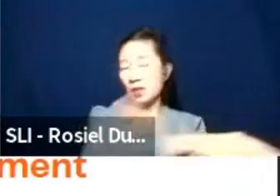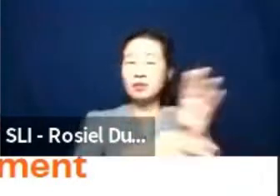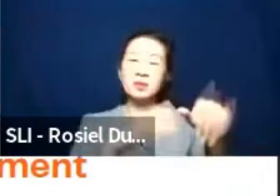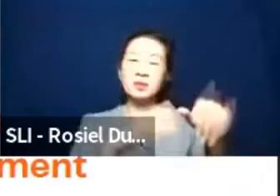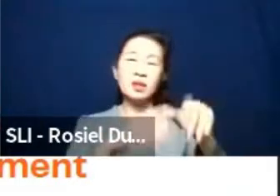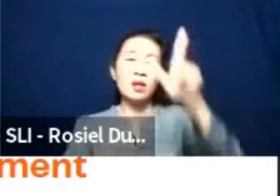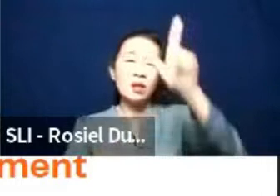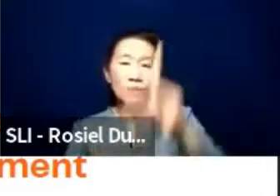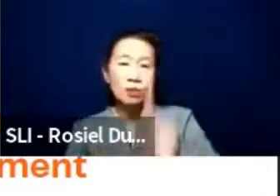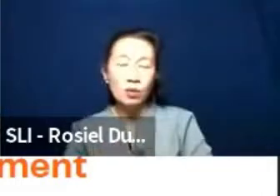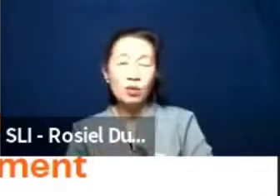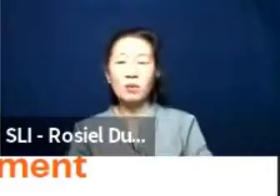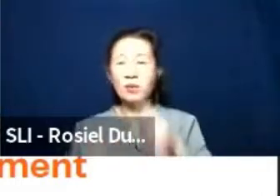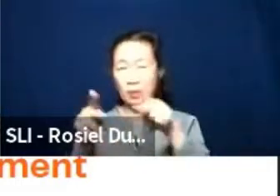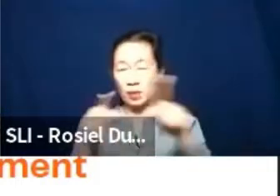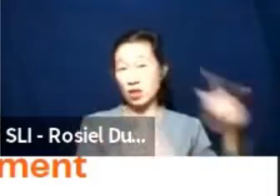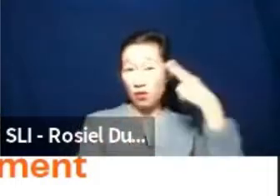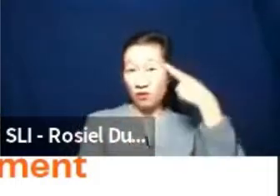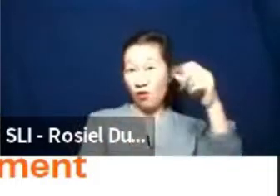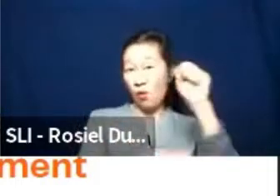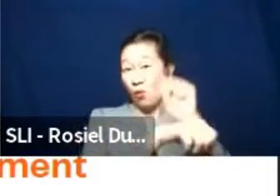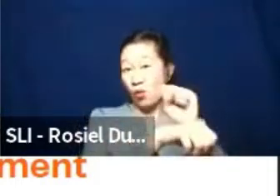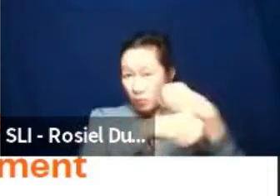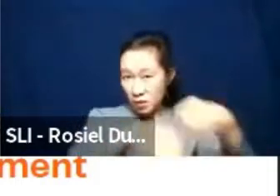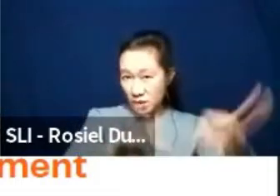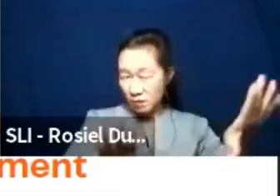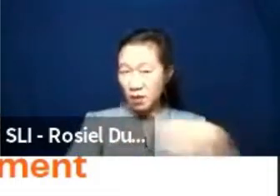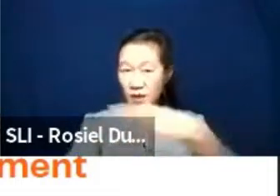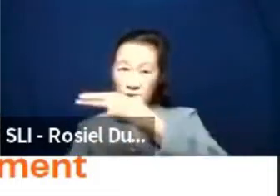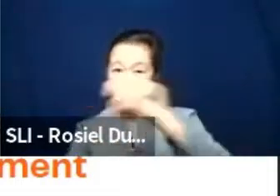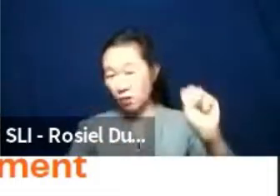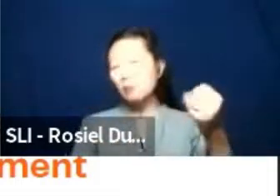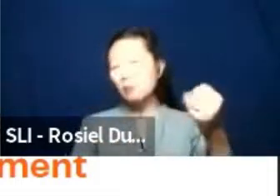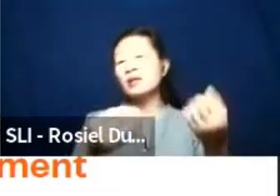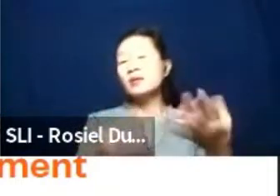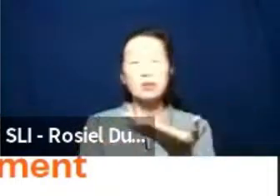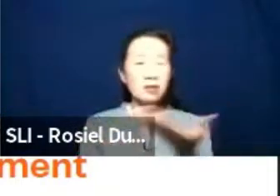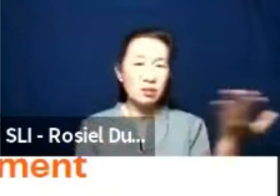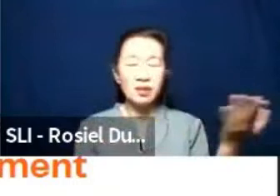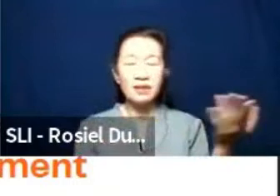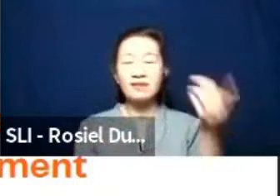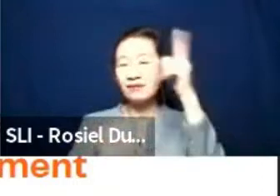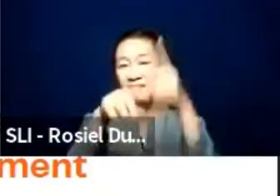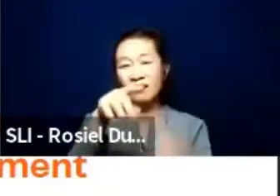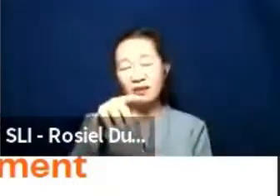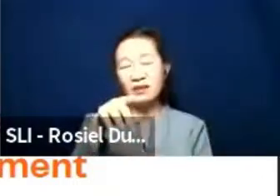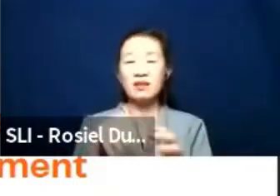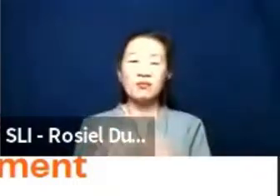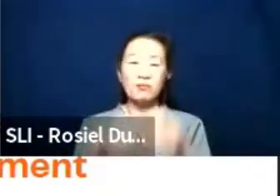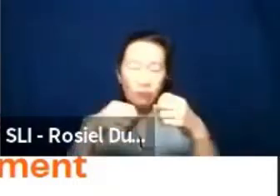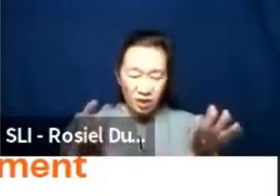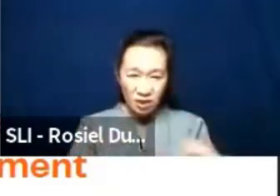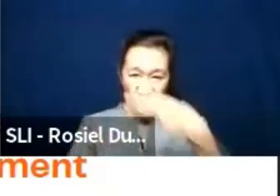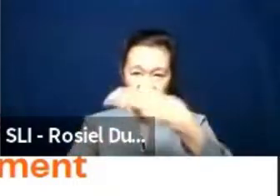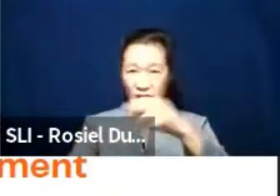low yung rates of preparation for work pagkatapos ng high school. Marami nga sa kanila hindi pa nakakatapos ng high